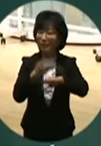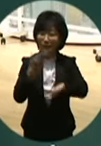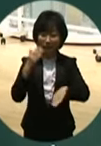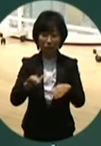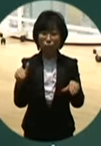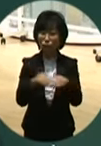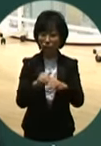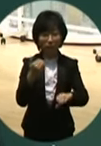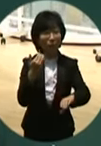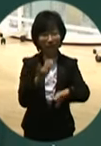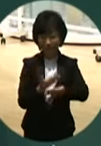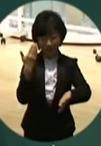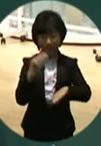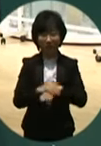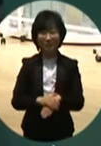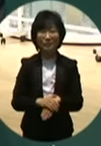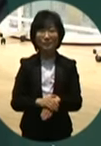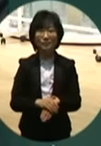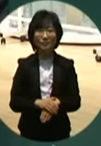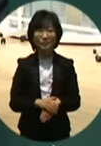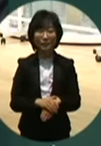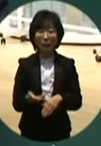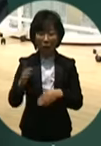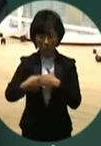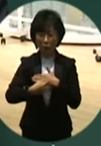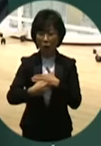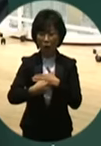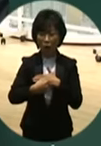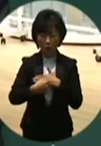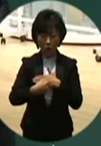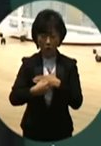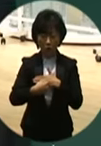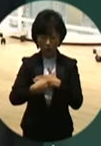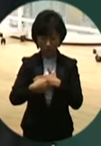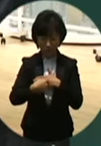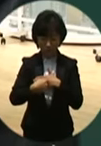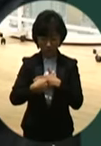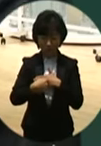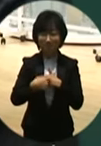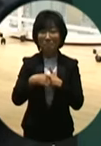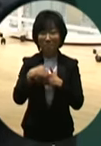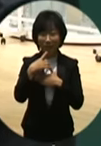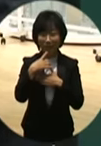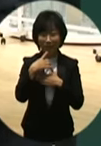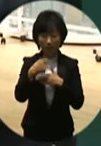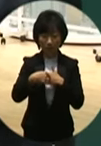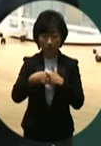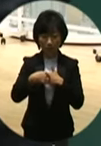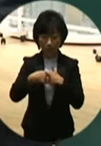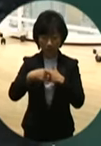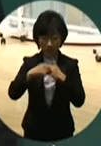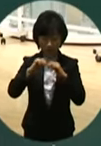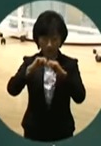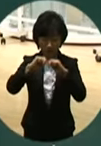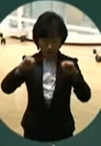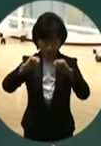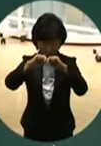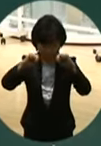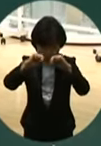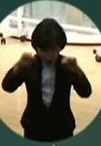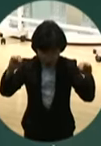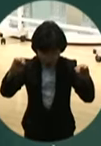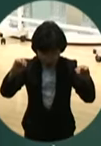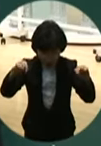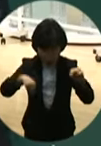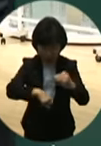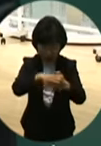different culture, different language. 그것은 껍데기를 본 겁니다. But those are only the outer shell. 예, 영적 문제 안에는 보면 똑같아요. When you look